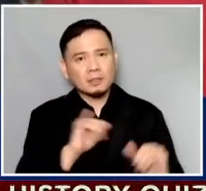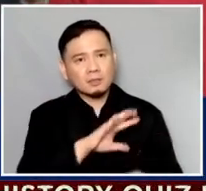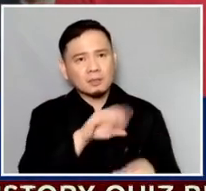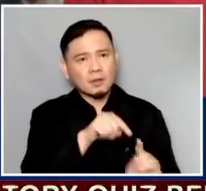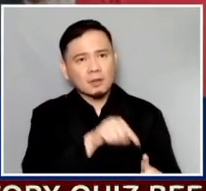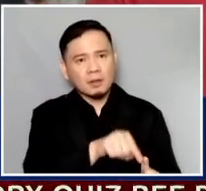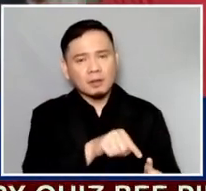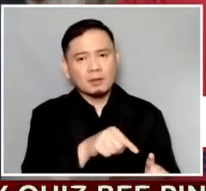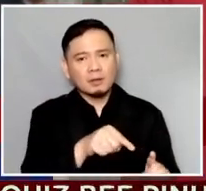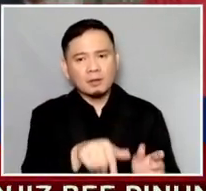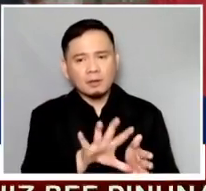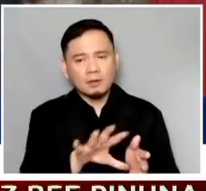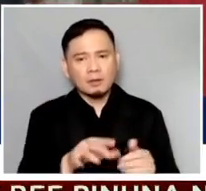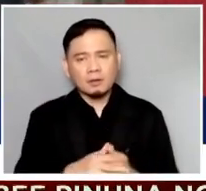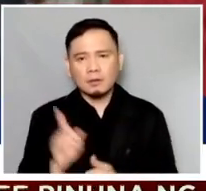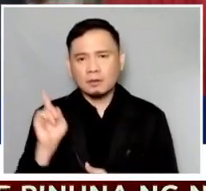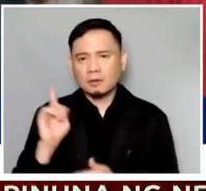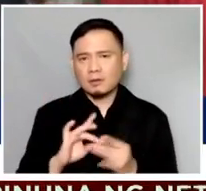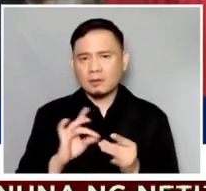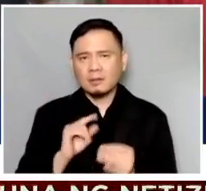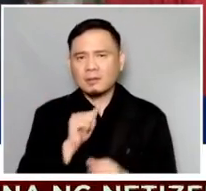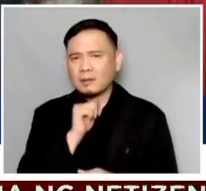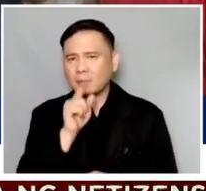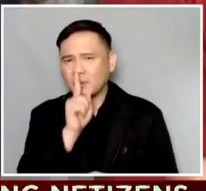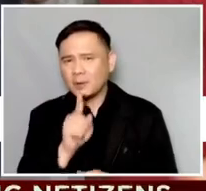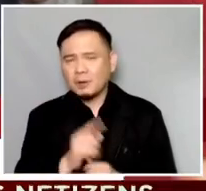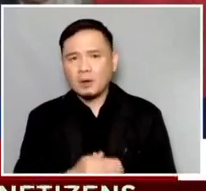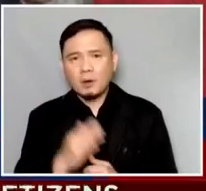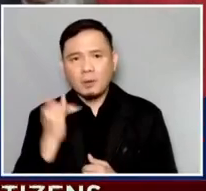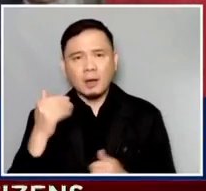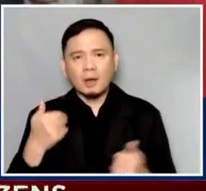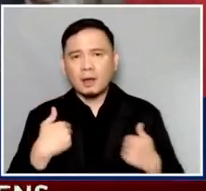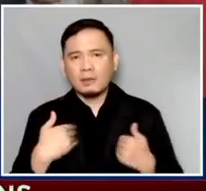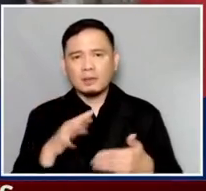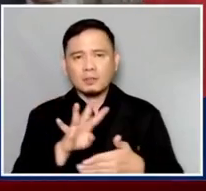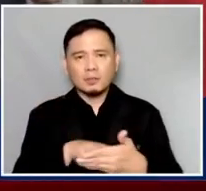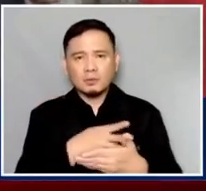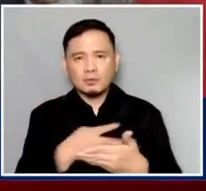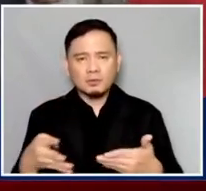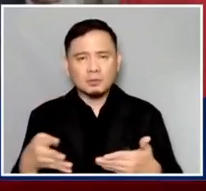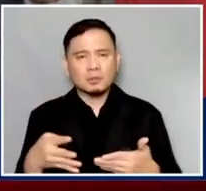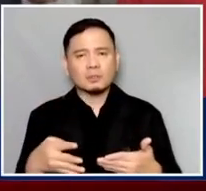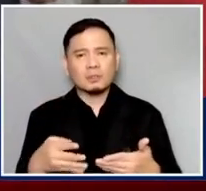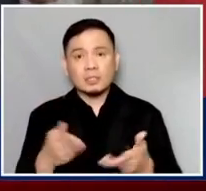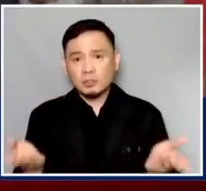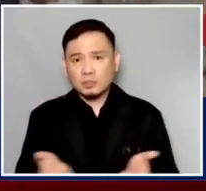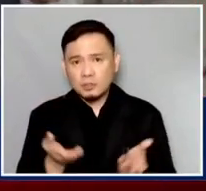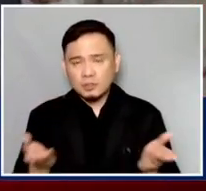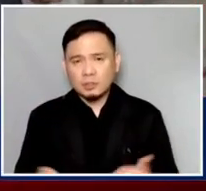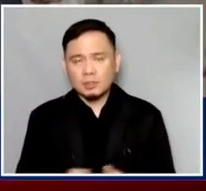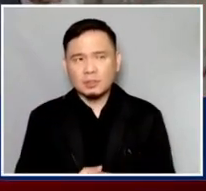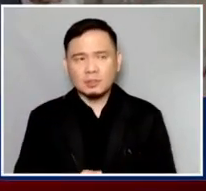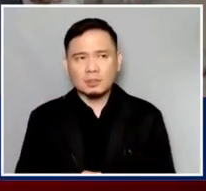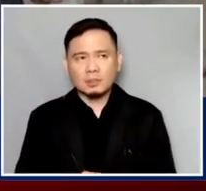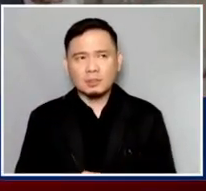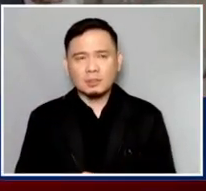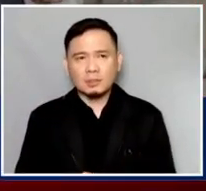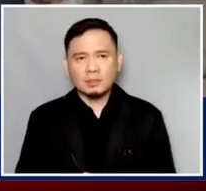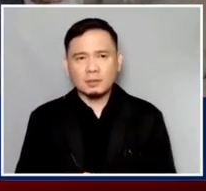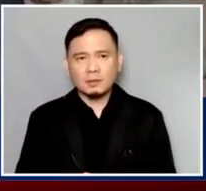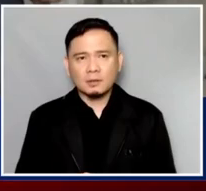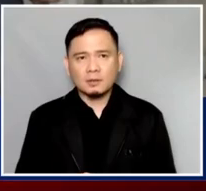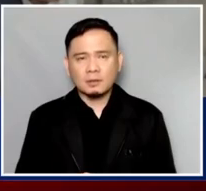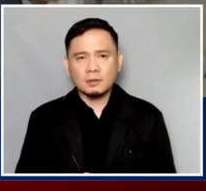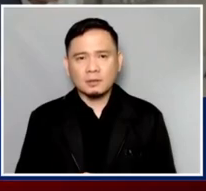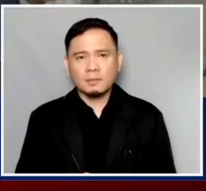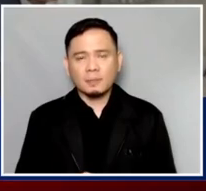po totoo yun. Kami po kanina medyo madami-dami yung aming agenda na dispose. Hindi man naka-attend yung majority ng mga kasamahan